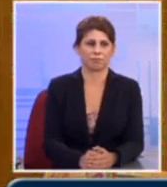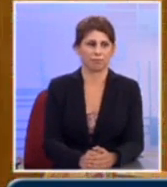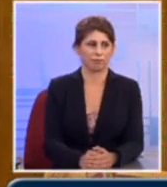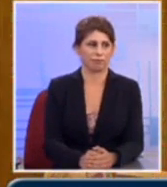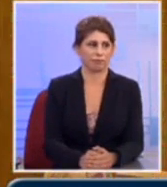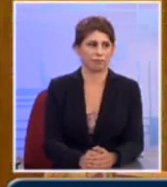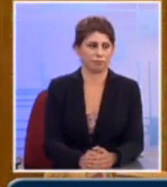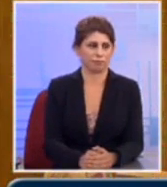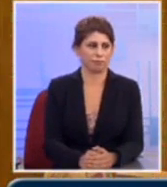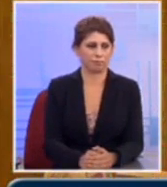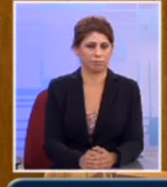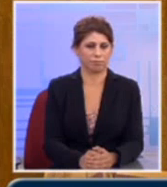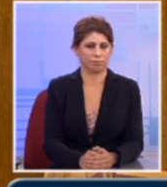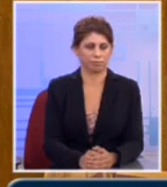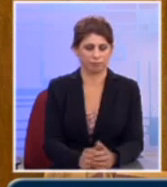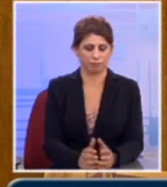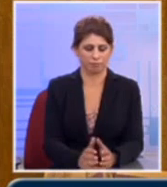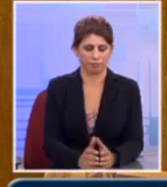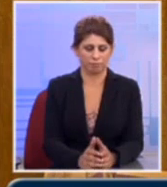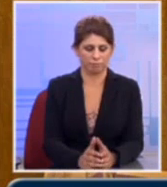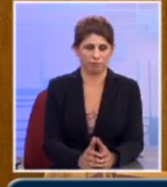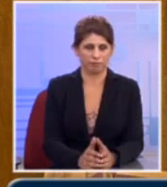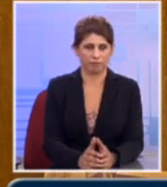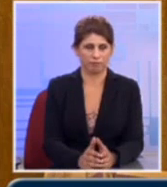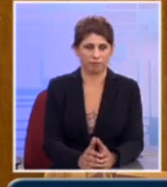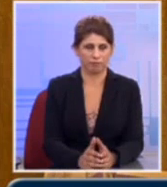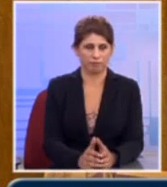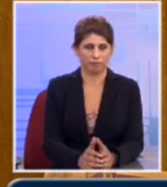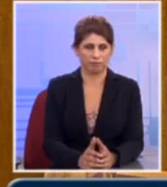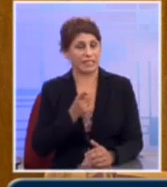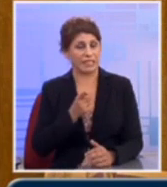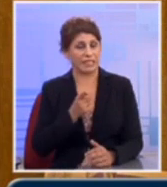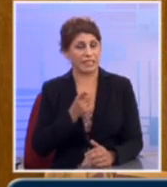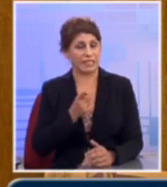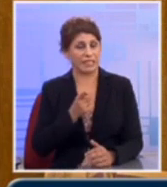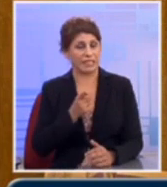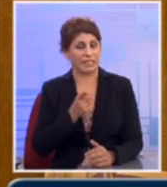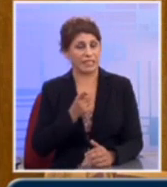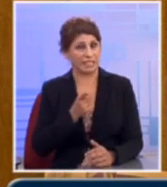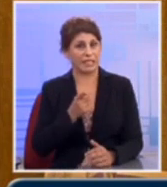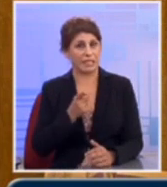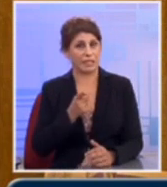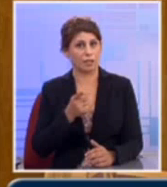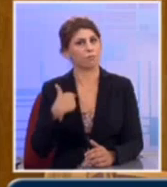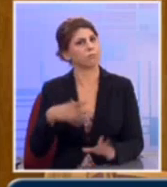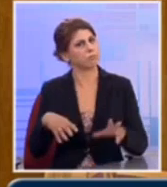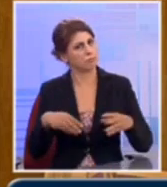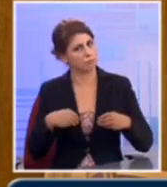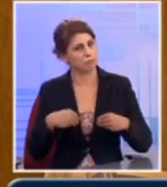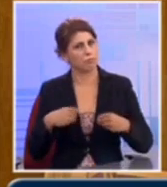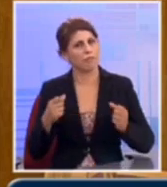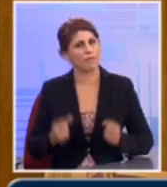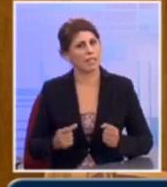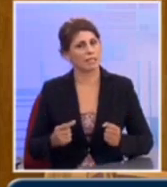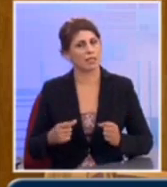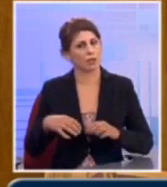ε η θα ήθελα να πω επίσης σε σχέση με την κριτική την οποία εγώ την αποδέχομαι στις βασικές